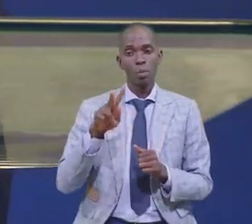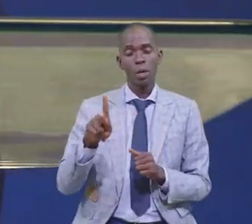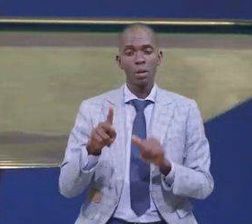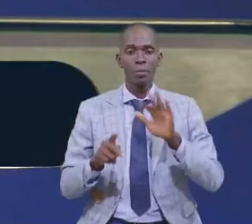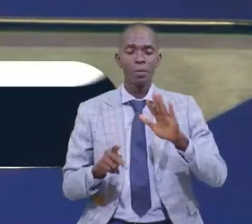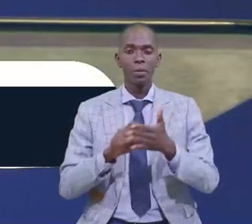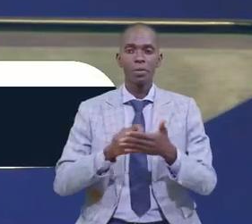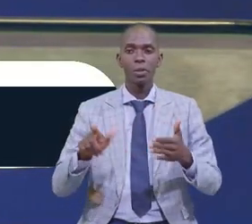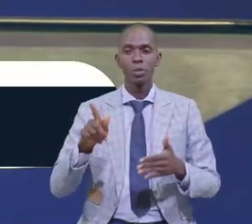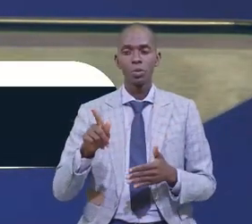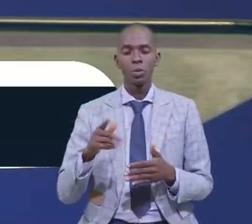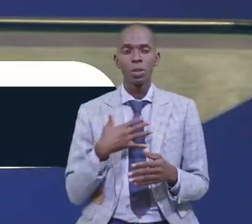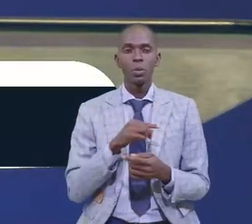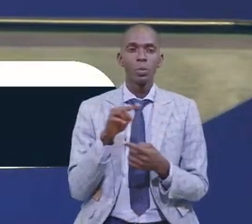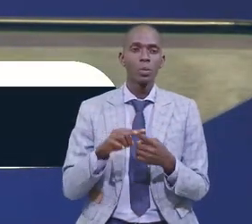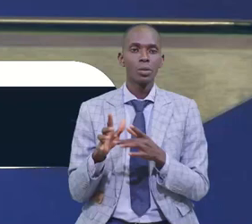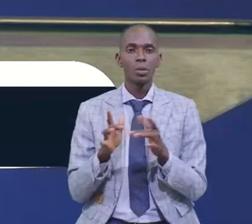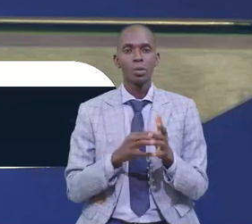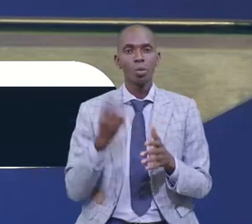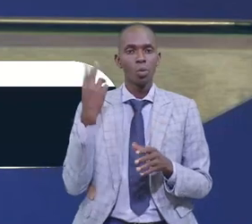5 verset 21.